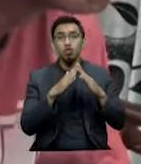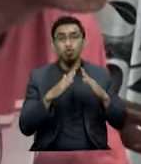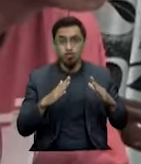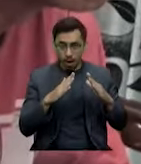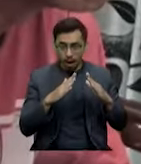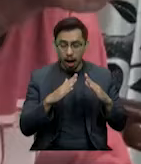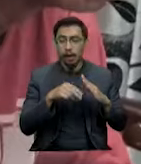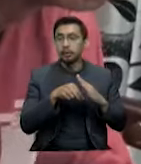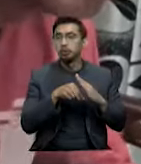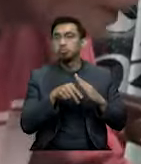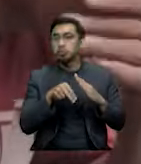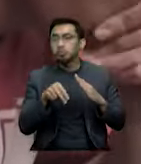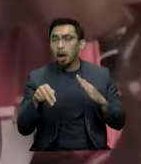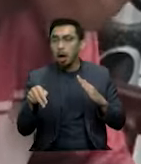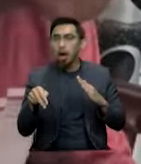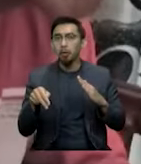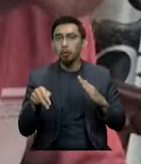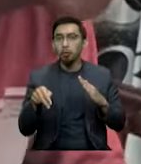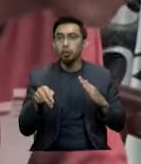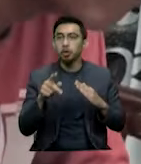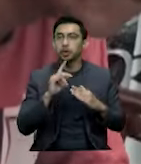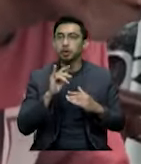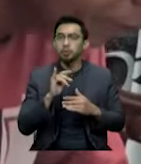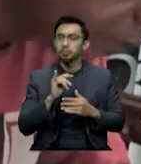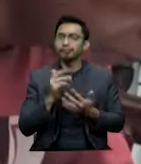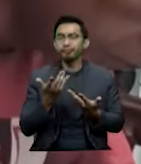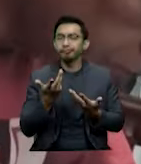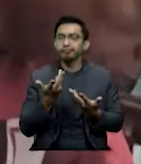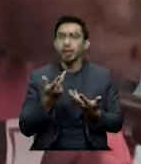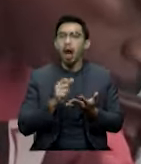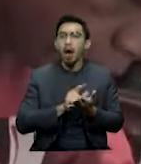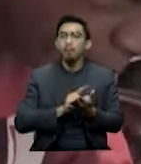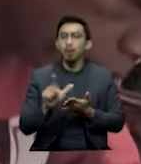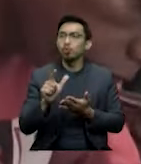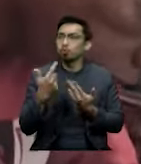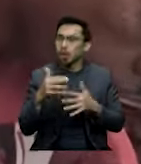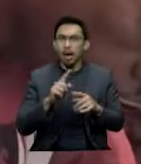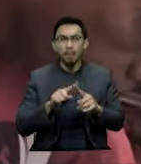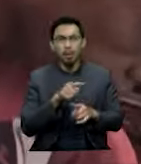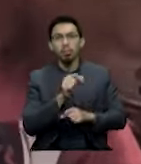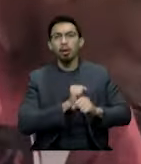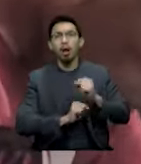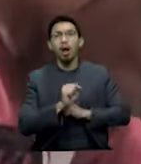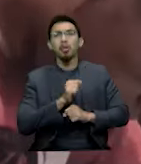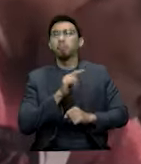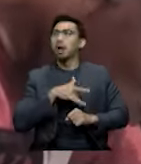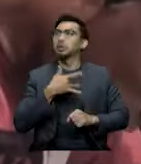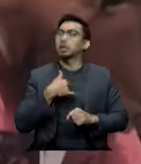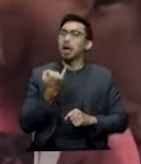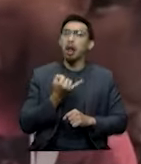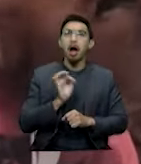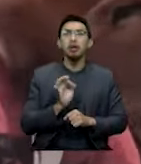enak banget, tanggapannya kok enak banget, kok dia udah salah, kayaknya santai banget gitu. Keluar rumah,